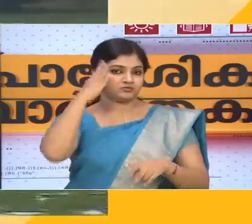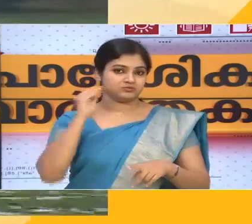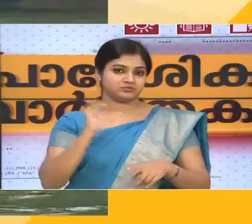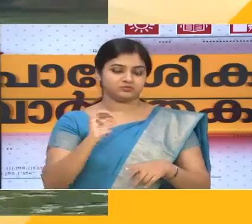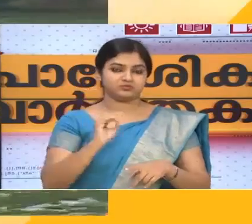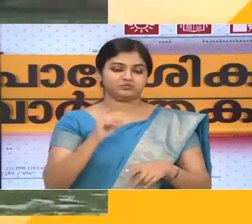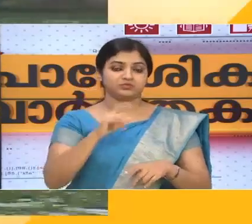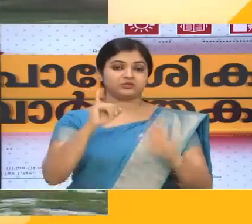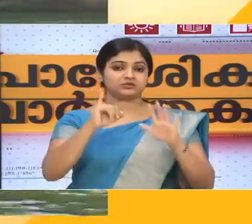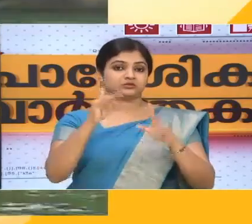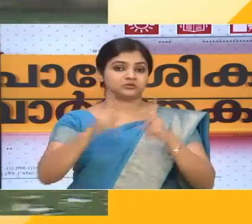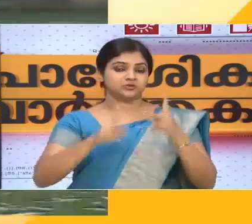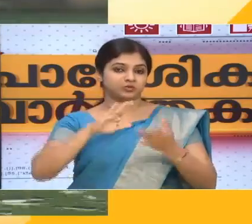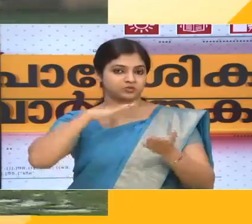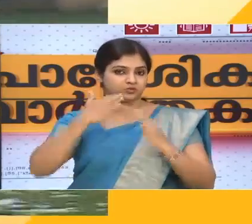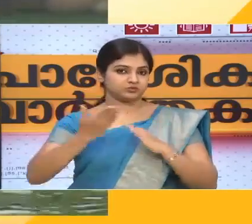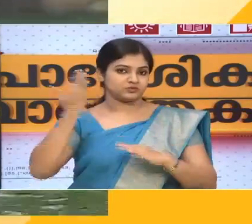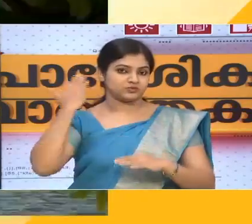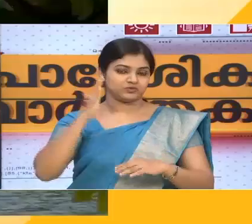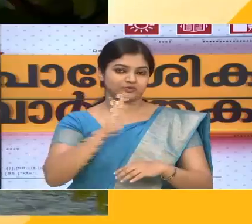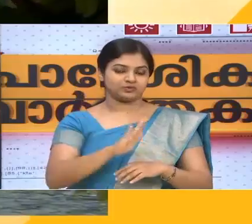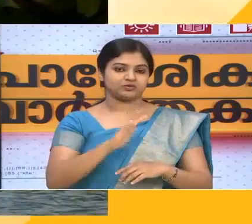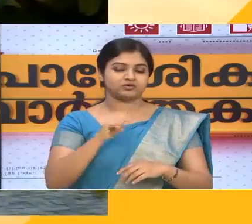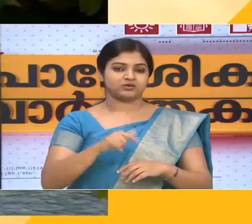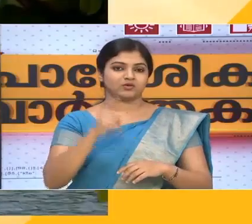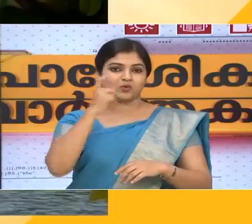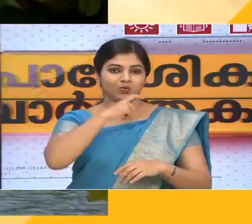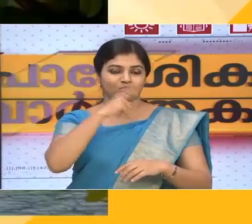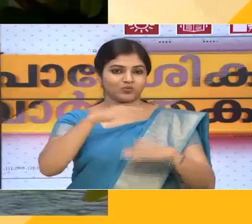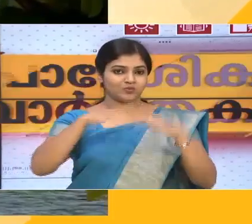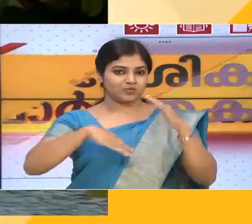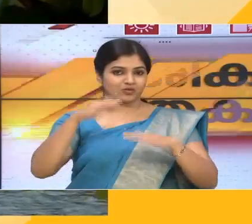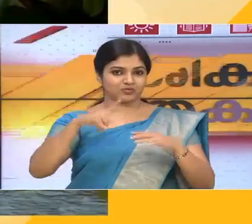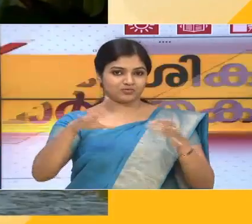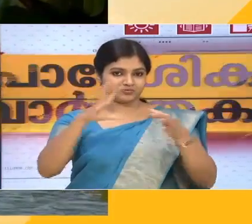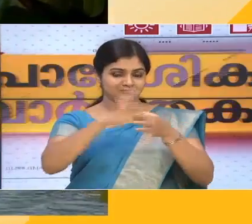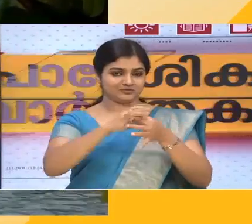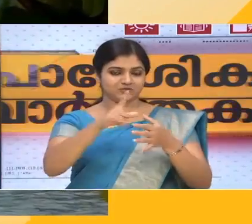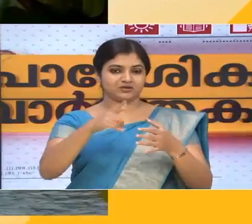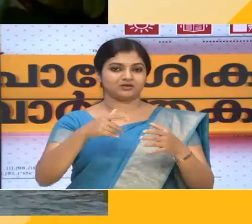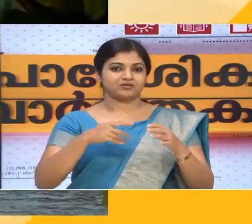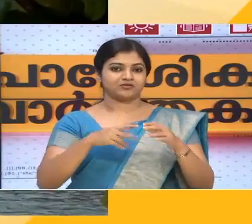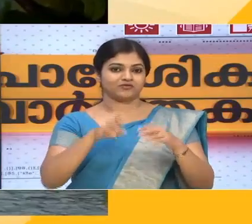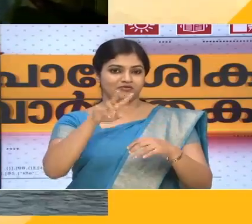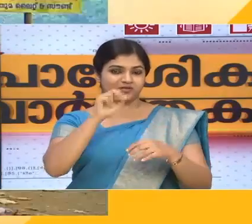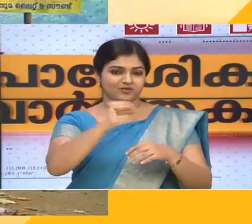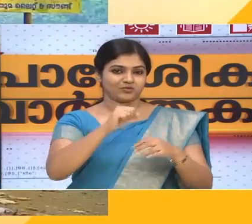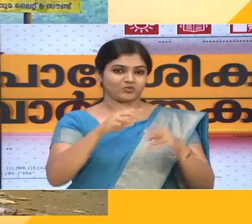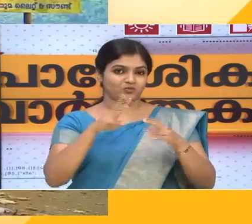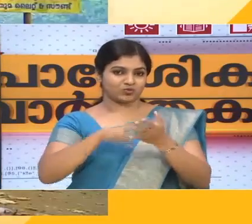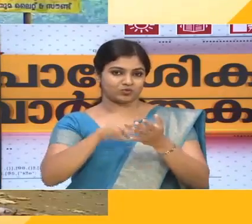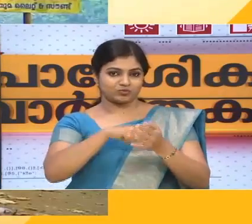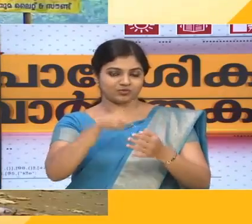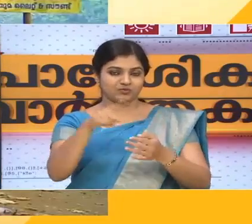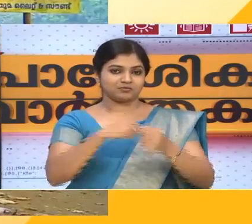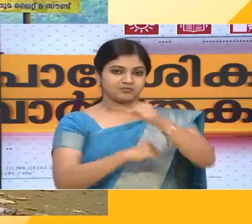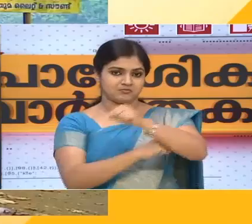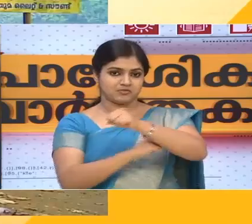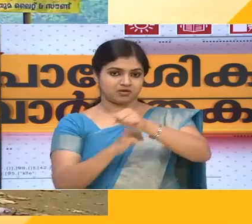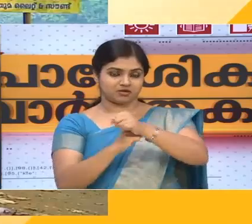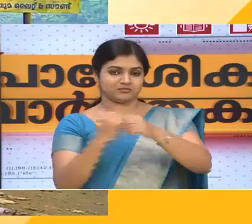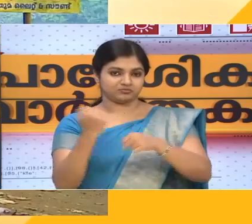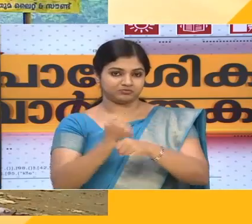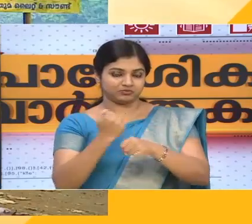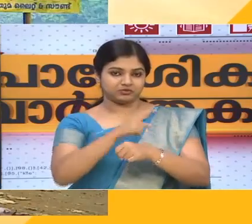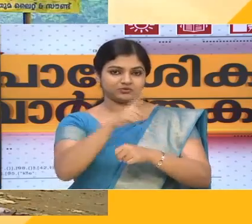6 പേരുടെ മരണത്തിനിടയായ അപകടത്തെ തുടർന്നാണ് കോഴിക്കോട് മലപ്പുറം ജില്ലകളെ ബന്ധിപ്പിക്കുന്ന വെള്ളായിക്കോട് മൂളപ്പുറം പാലമെന്ന ആവശ്യം ഉയർന്നു